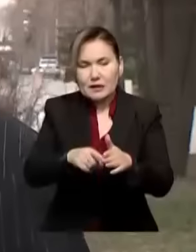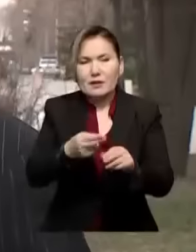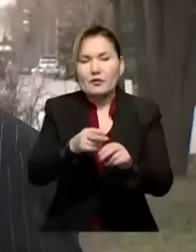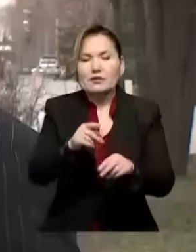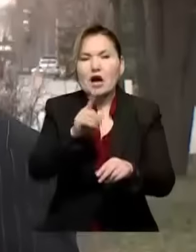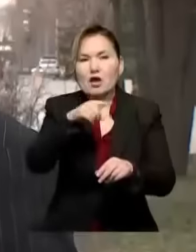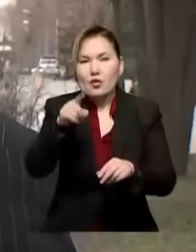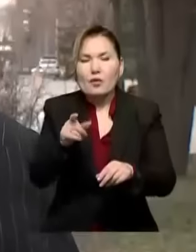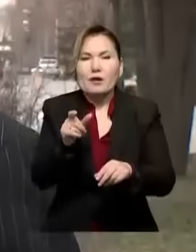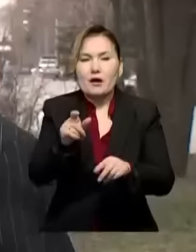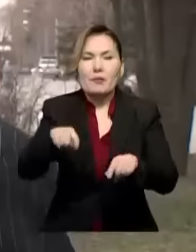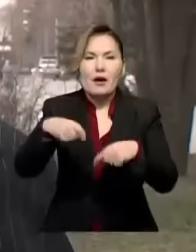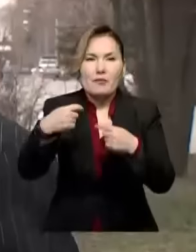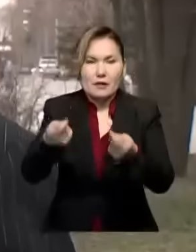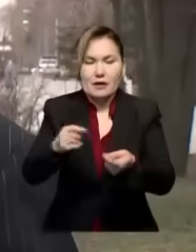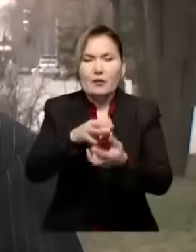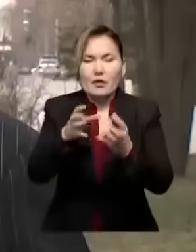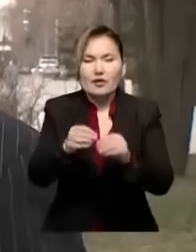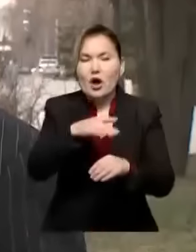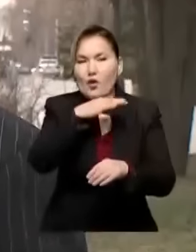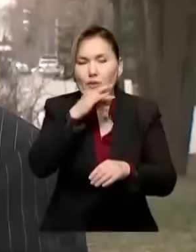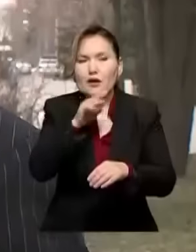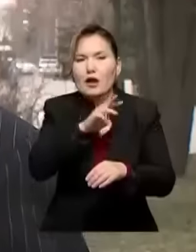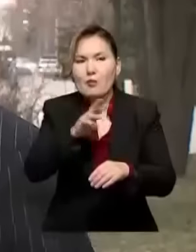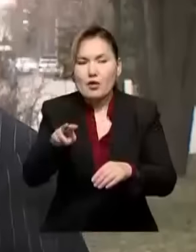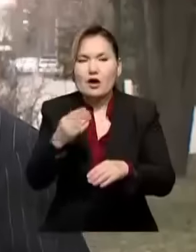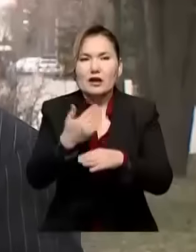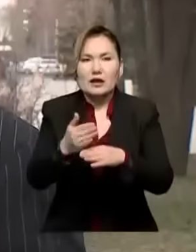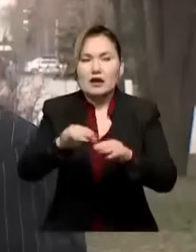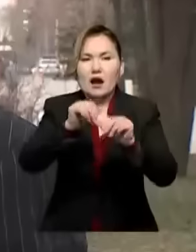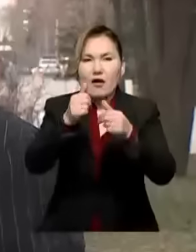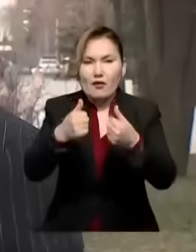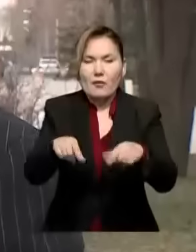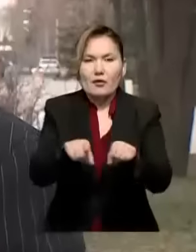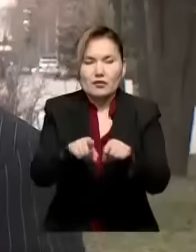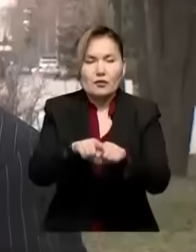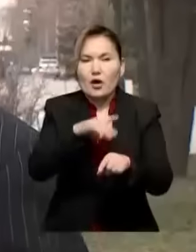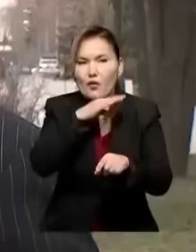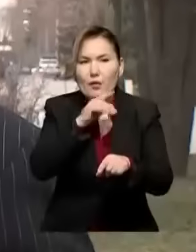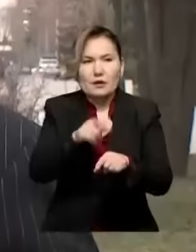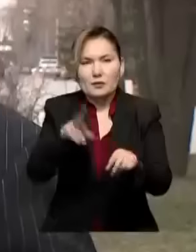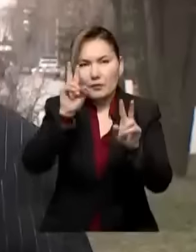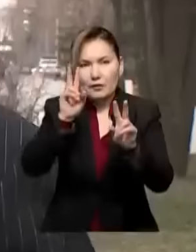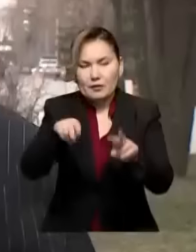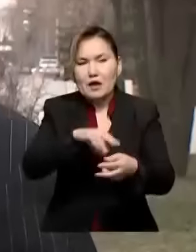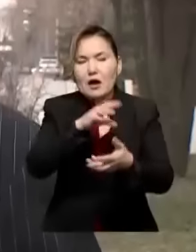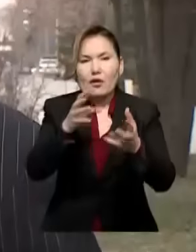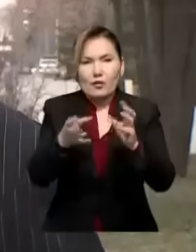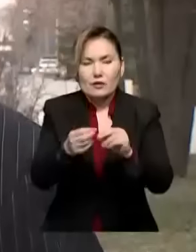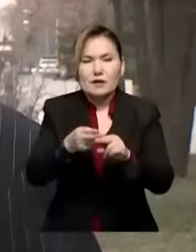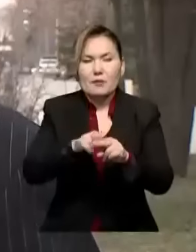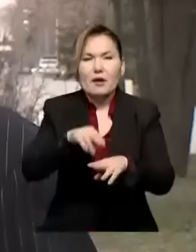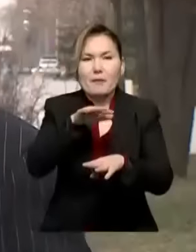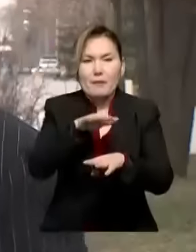атына қаншама мың миллион тіпті кредит рәсімделген білмей жатады. Яғни ол кейін